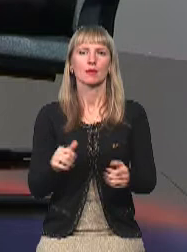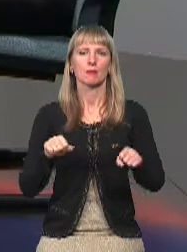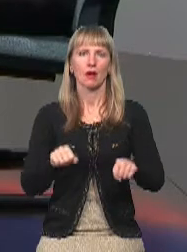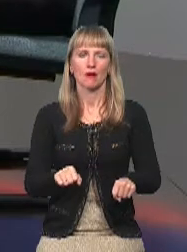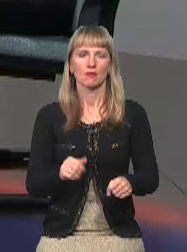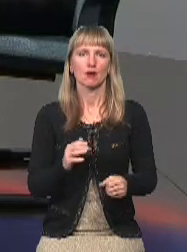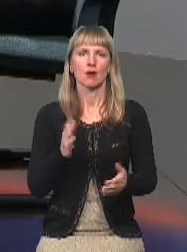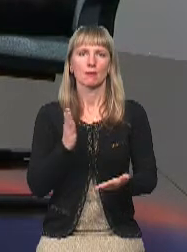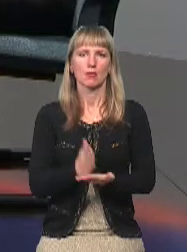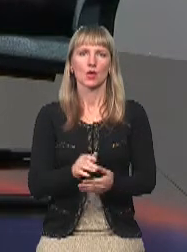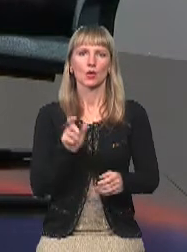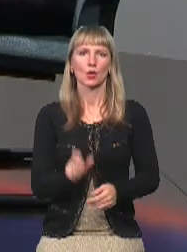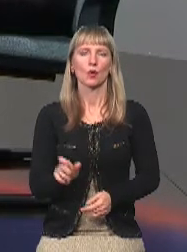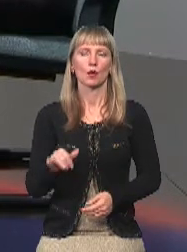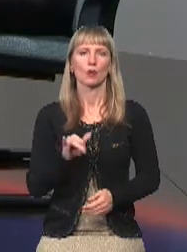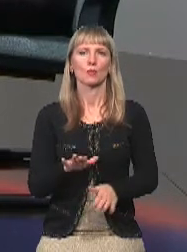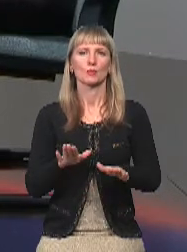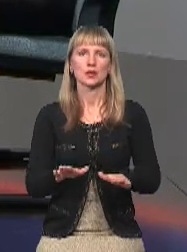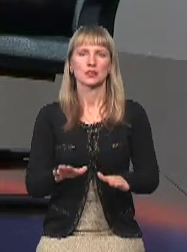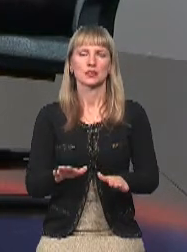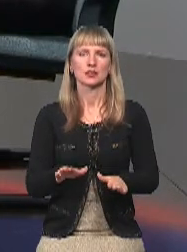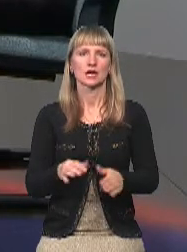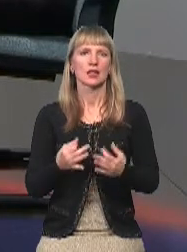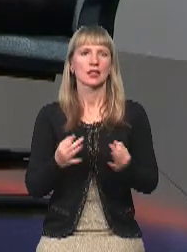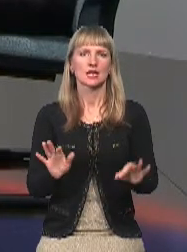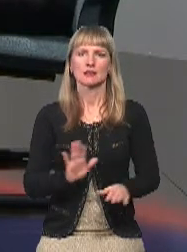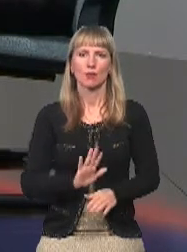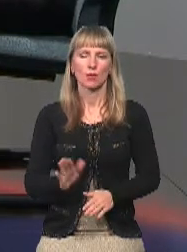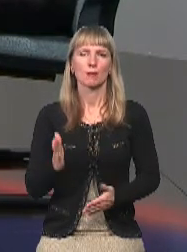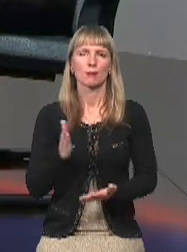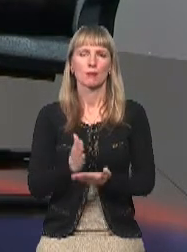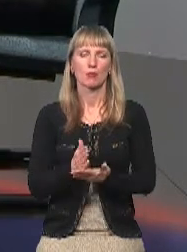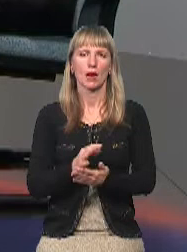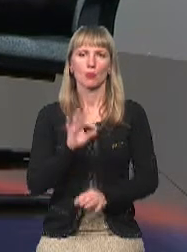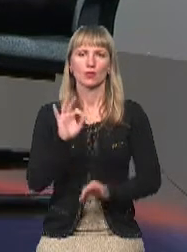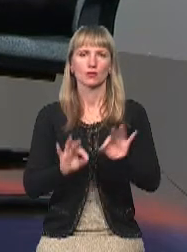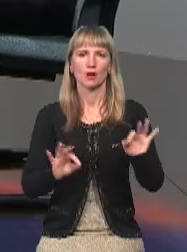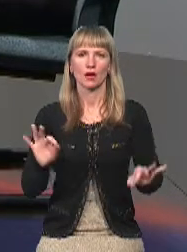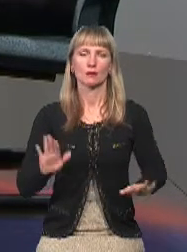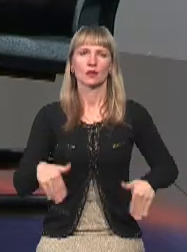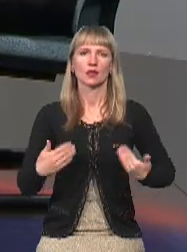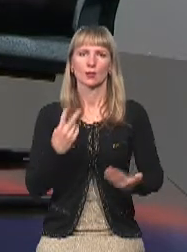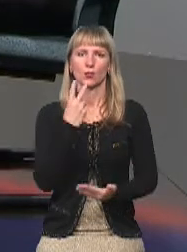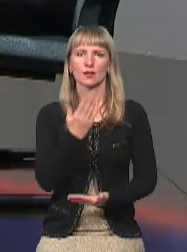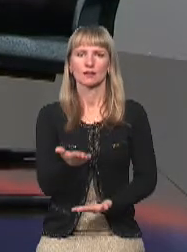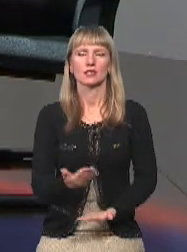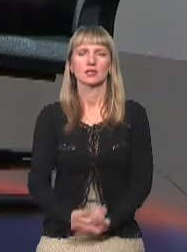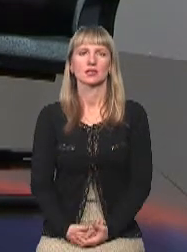права мають громадяни у місцях несвободи, ми маємо інфографіку, пропоную подивитися. Дякую.